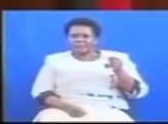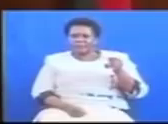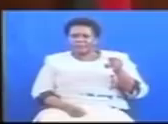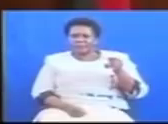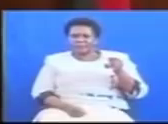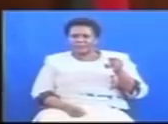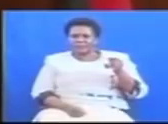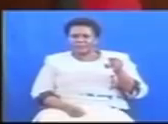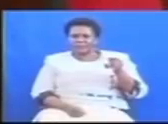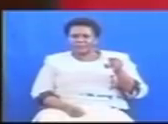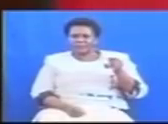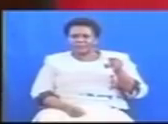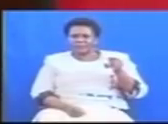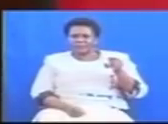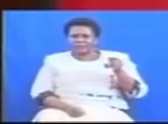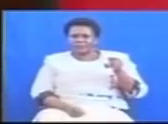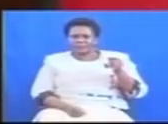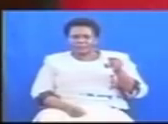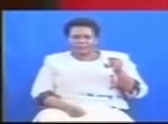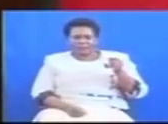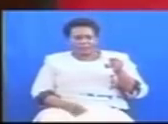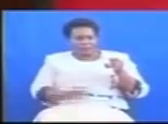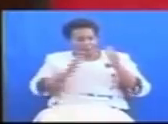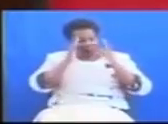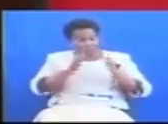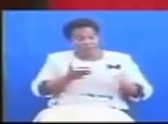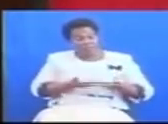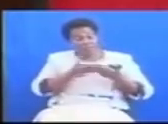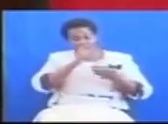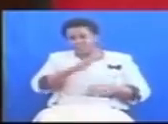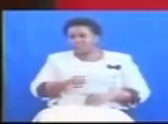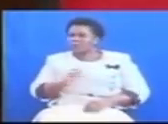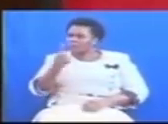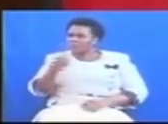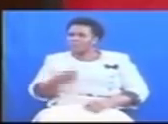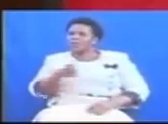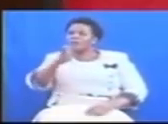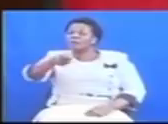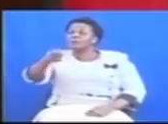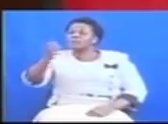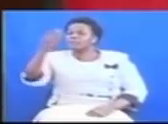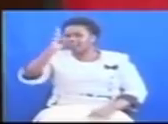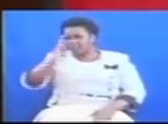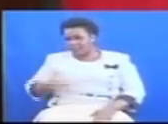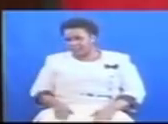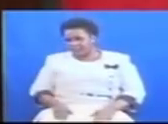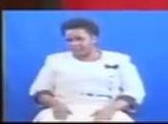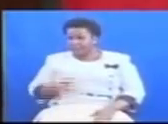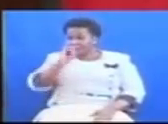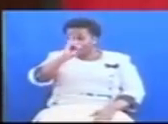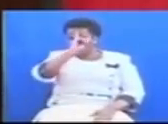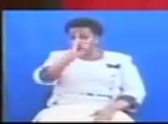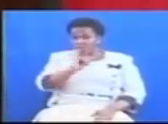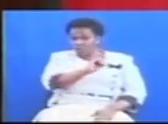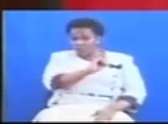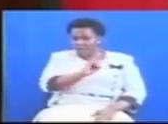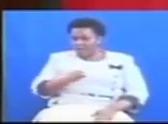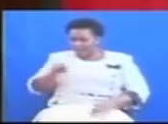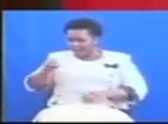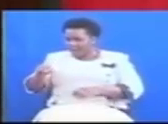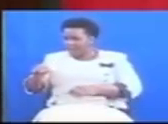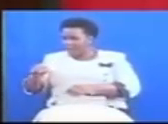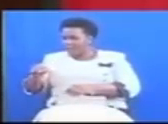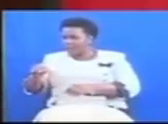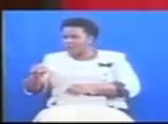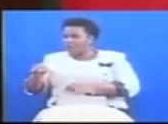kwanza nipongeze serikali hivi ninavyoongea leo. Tangu siku ya Ijumaa na leo asubuhi Jumatatu, watu wa